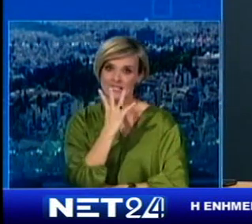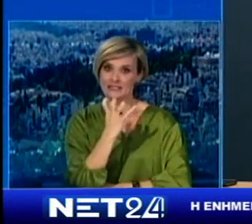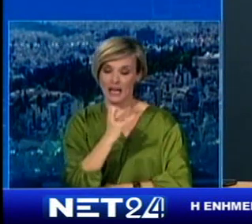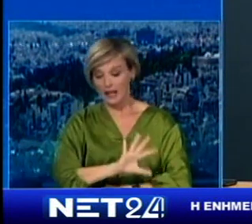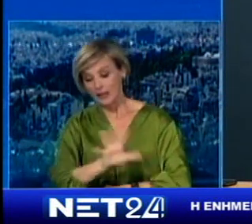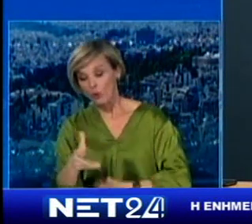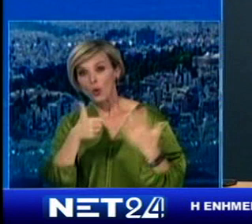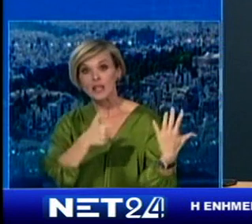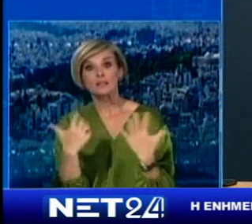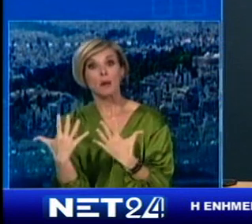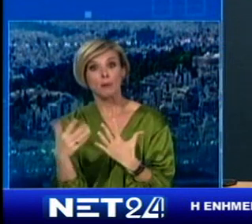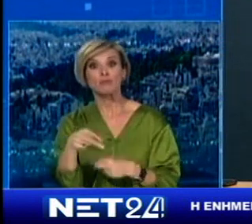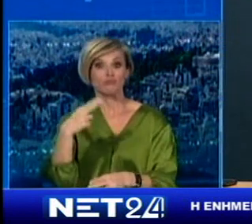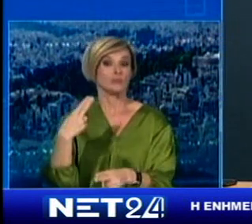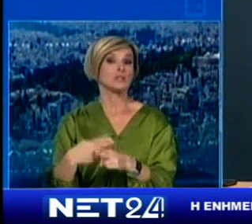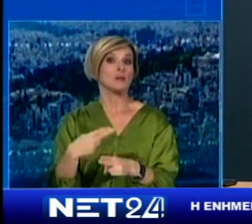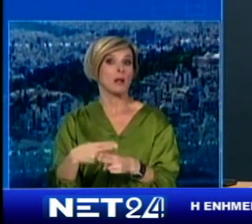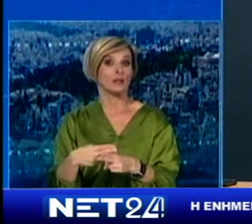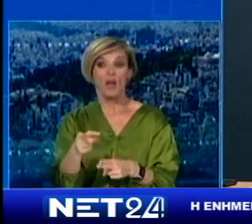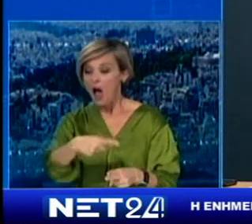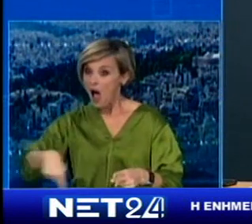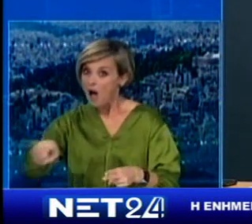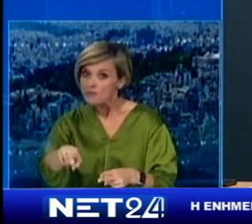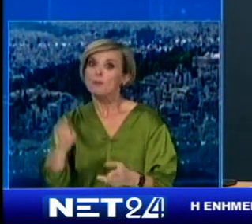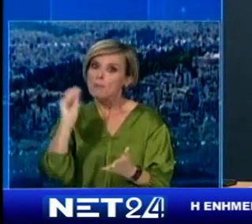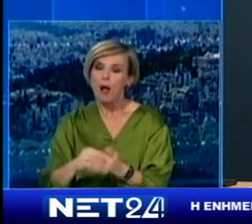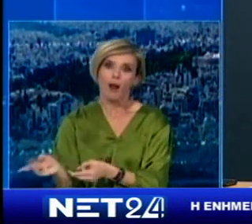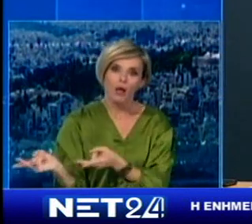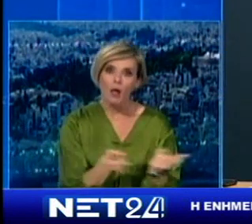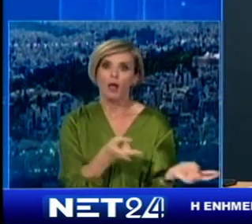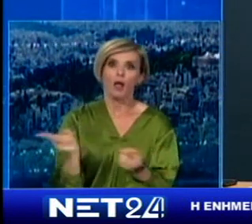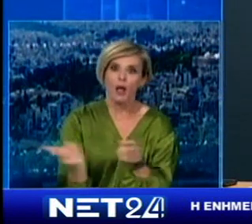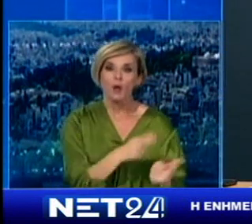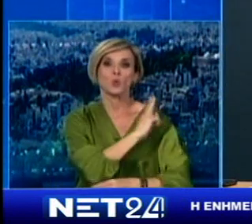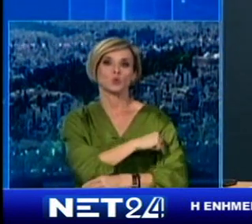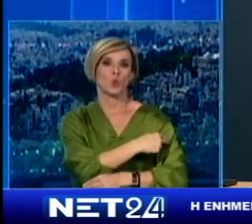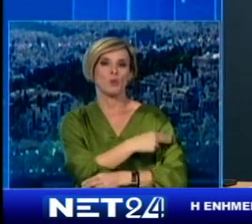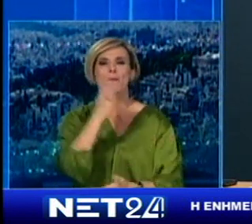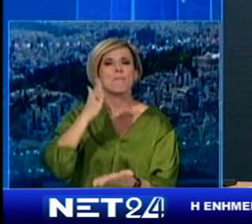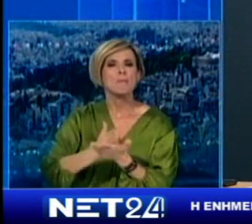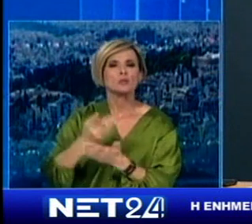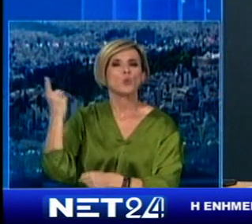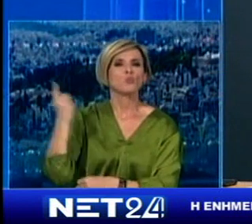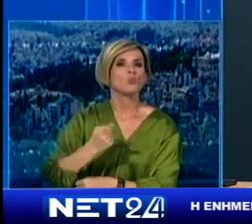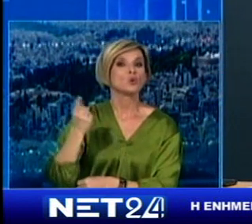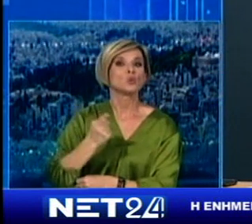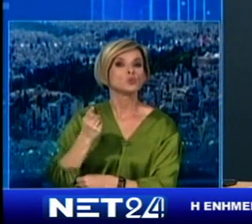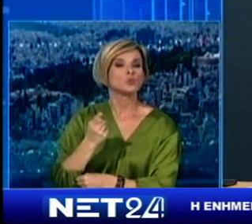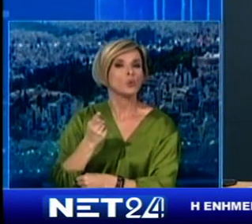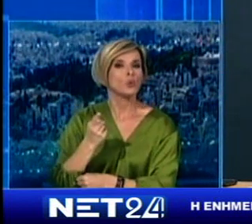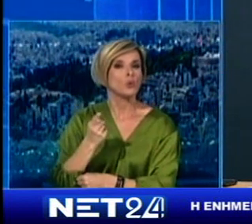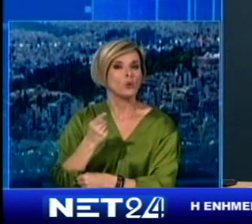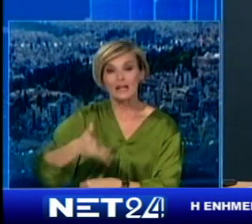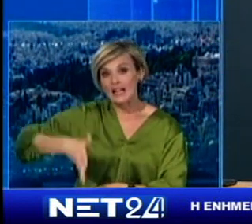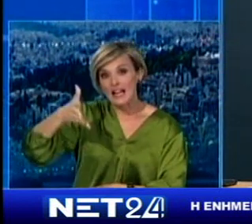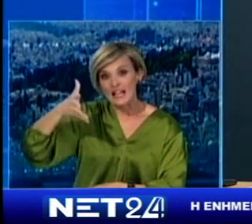αποτελεί την δεύτερη σημαντική ομάδα που επιβαρύνει το σύστημα υγείας. Ο επταήμερος κυλιόμενος μέσος όρος των συμπολιτών μας που καταλήγουν έχει ανέρθει σε